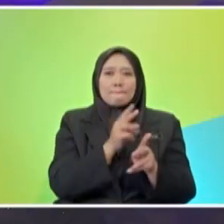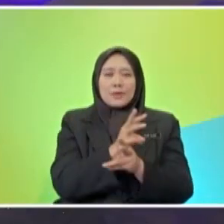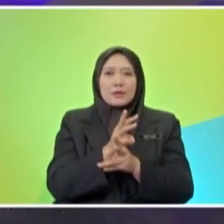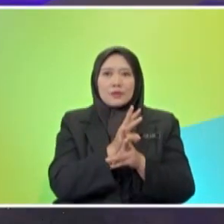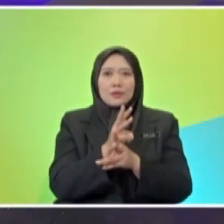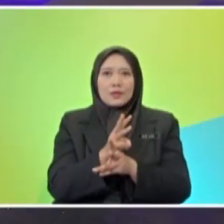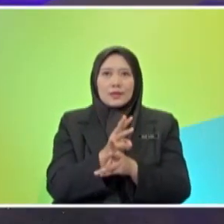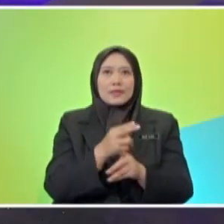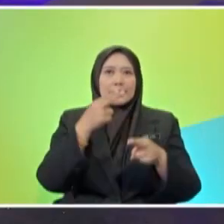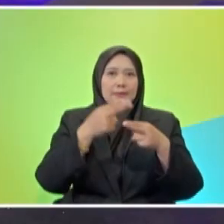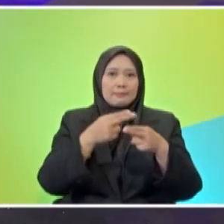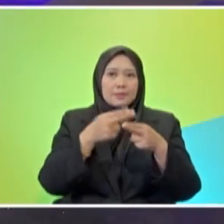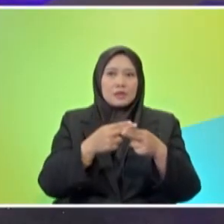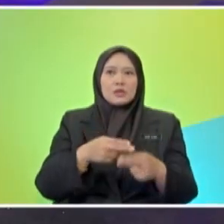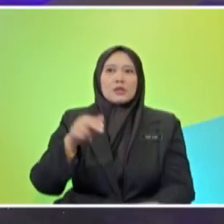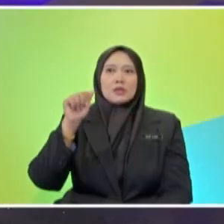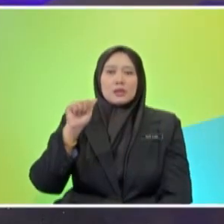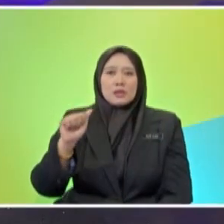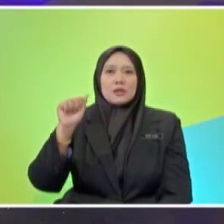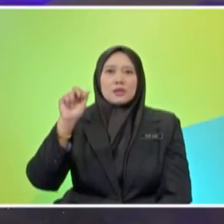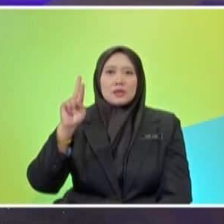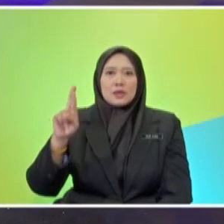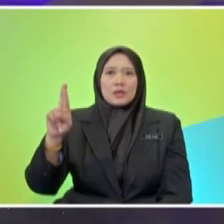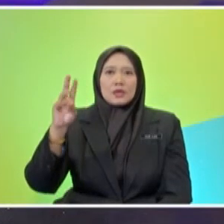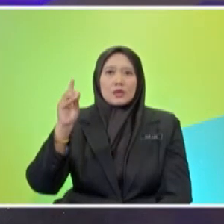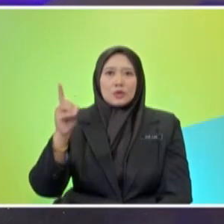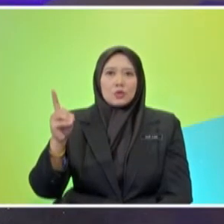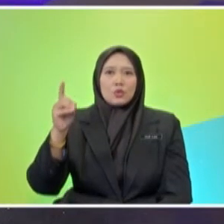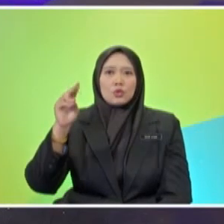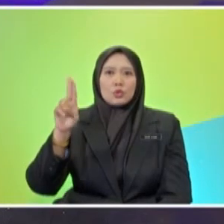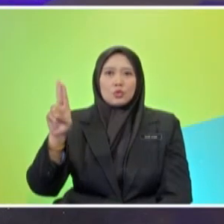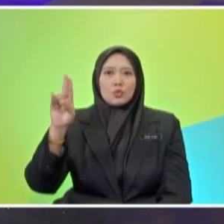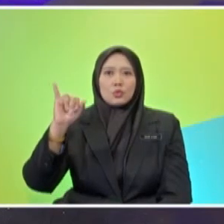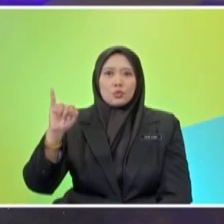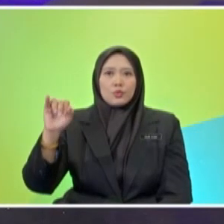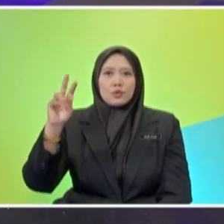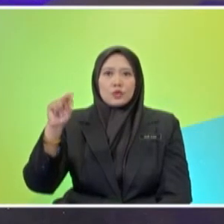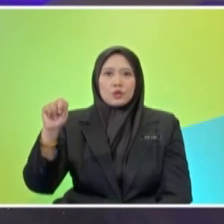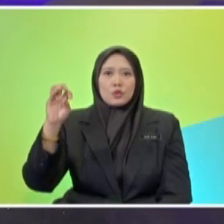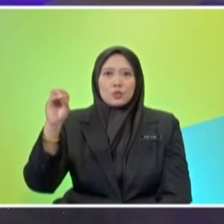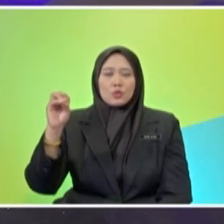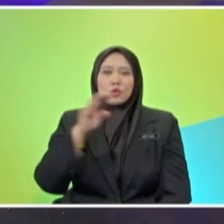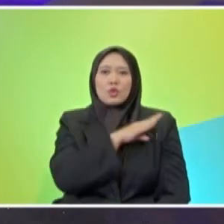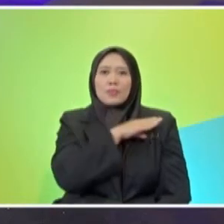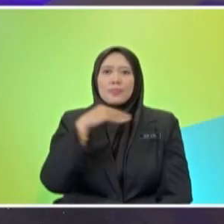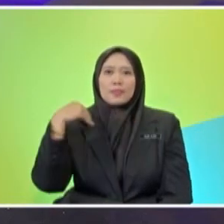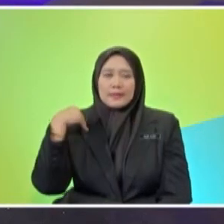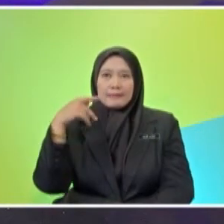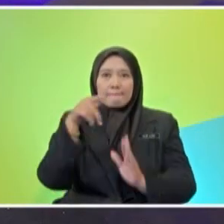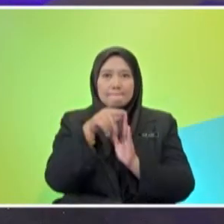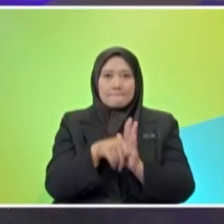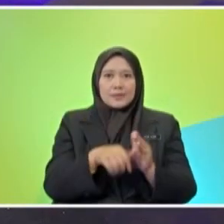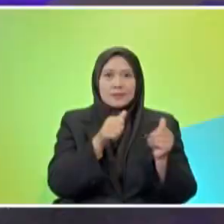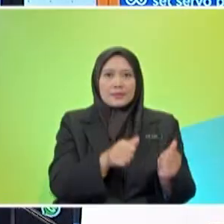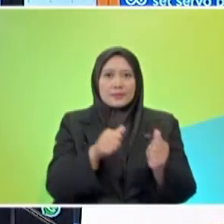tanya tadi tu. Okey, baik. Dan kita menggunakan pengatur caraan jenis M-Block. Okey, tahniah kepada Ifan Terima